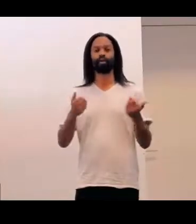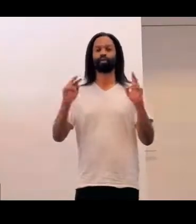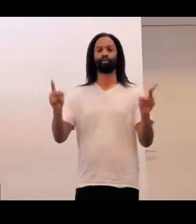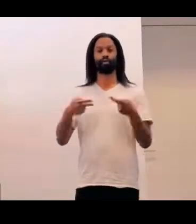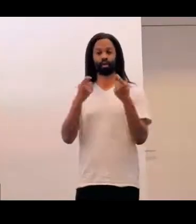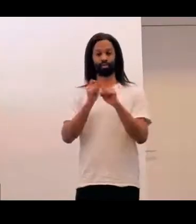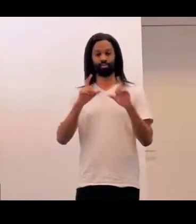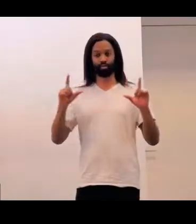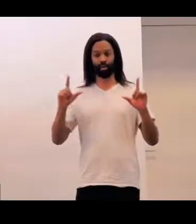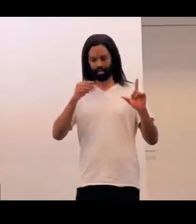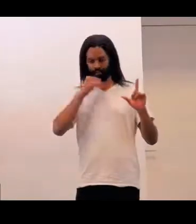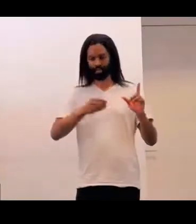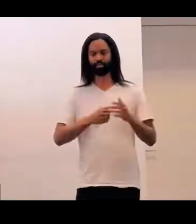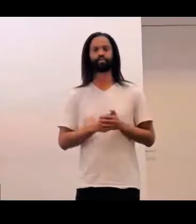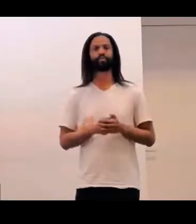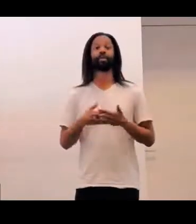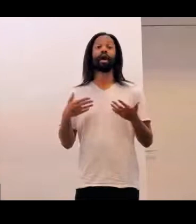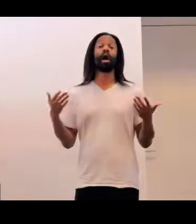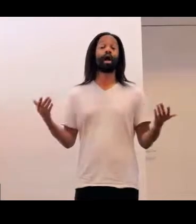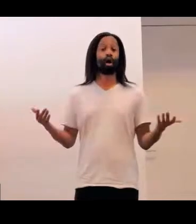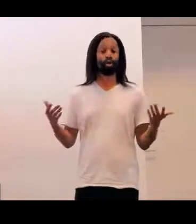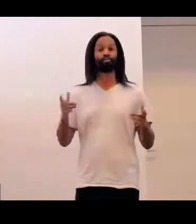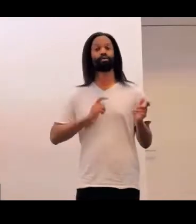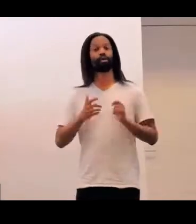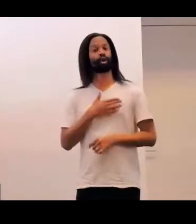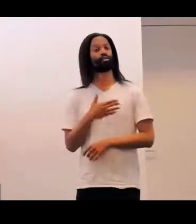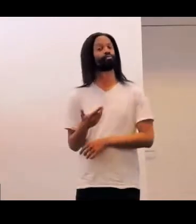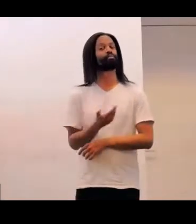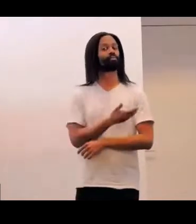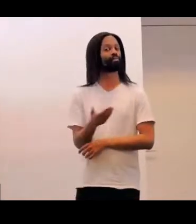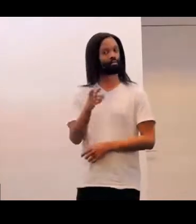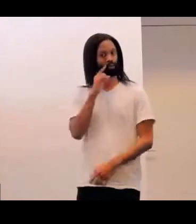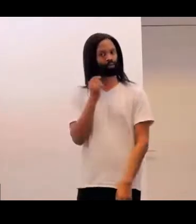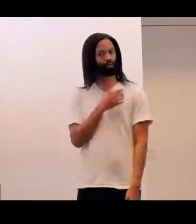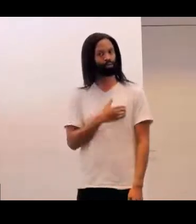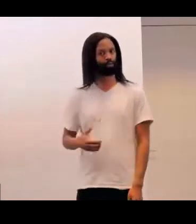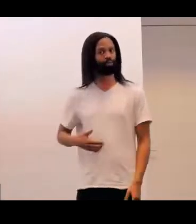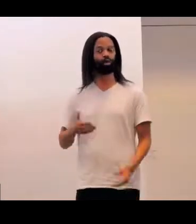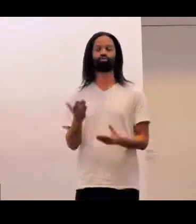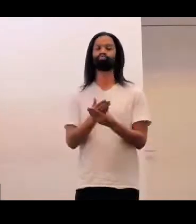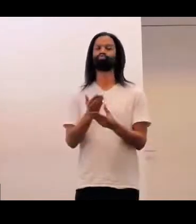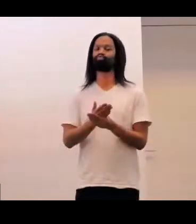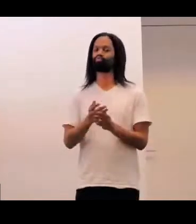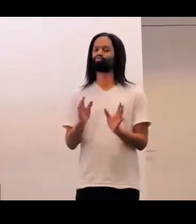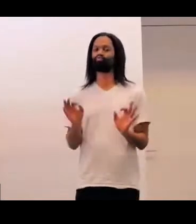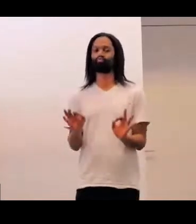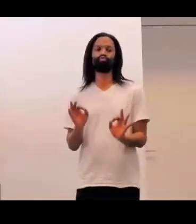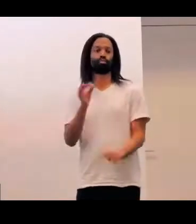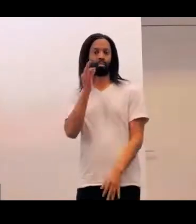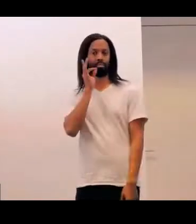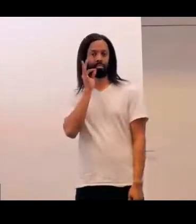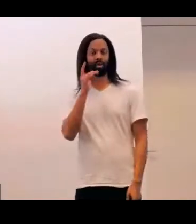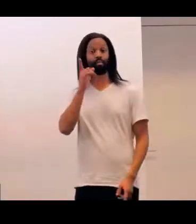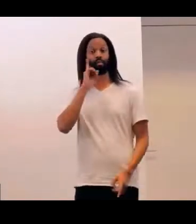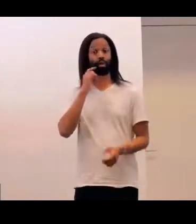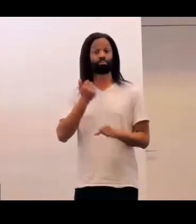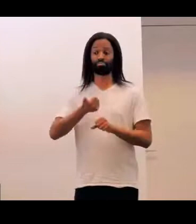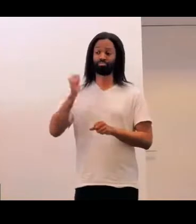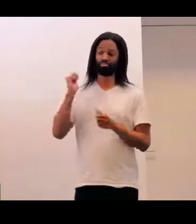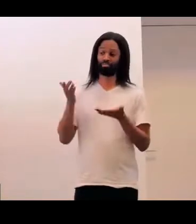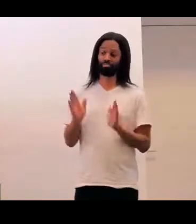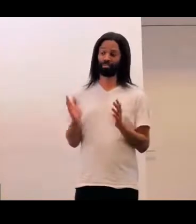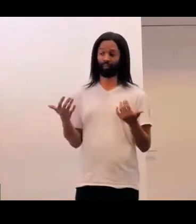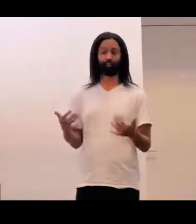collègues, une délibération relativement tranquille, puisqu'elle est dans le prolongement d'une délibération prise l'an dernier qui concerne